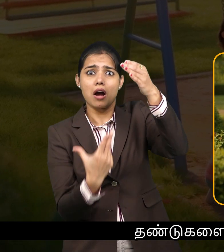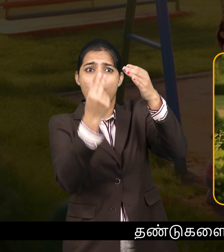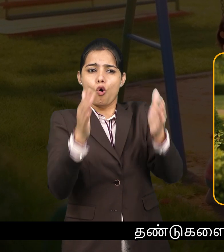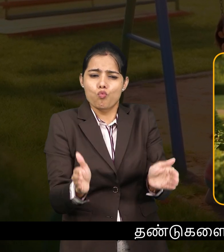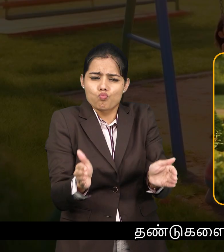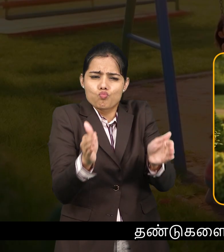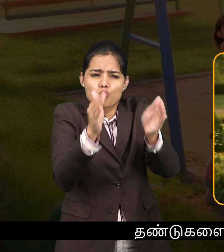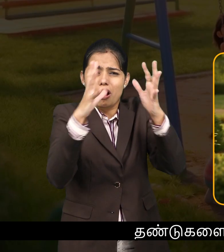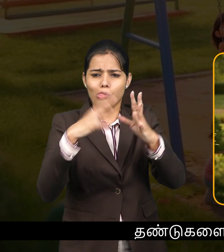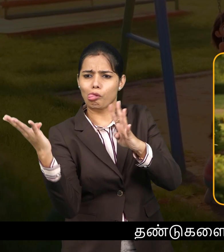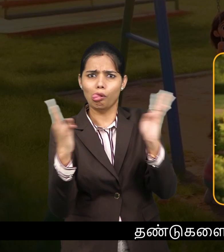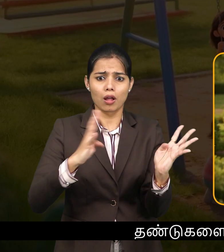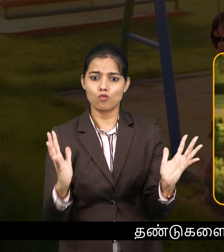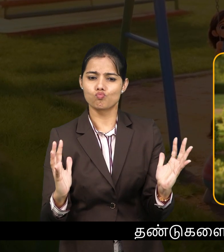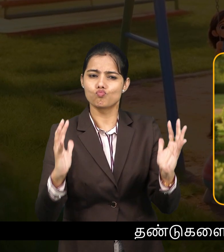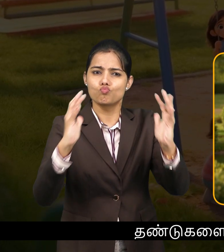வகை.